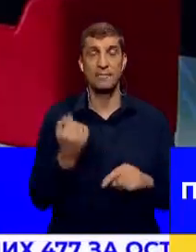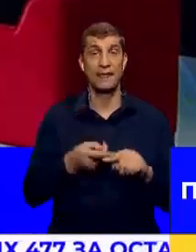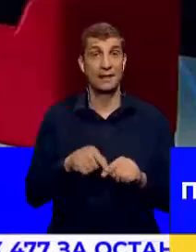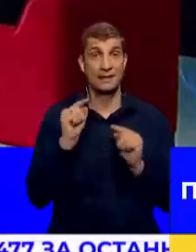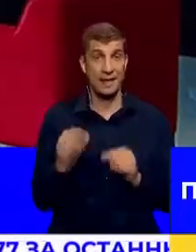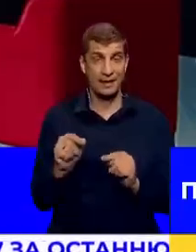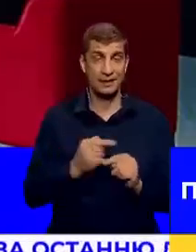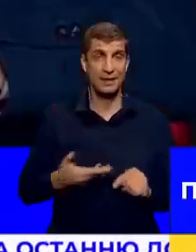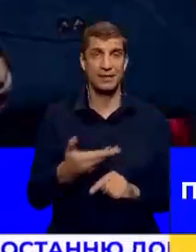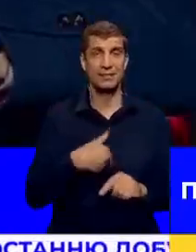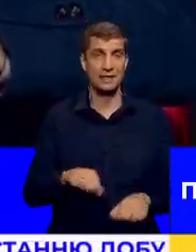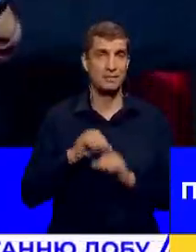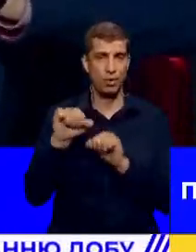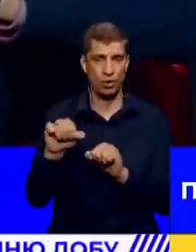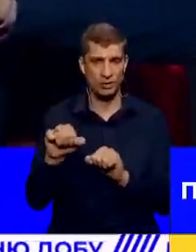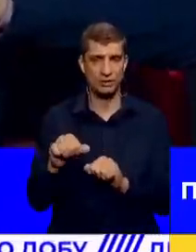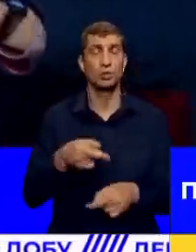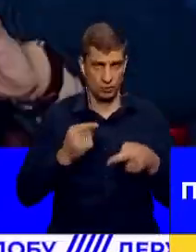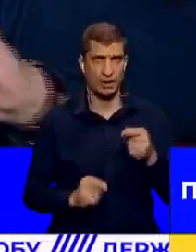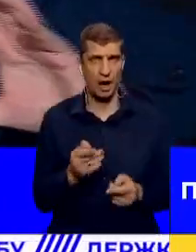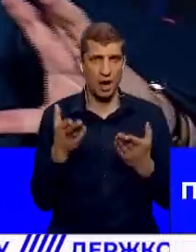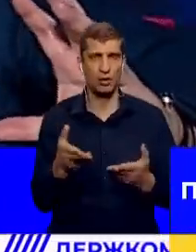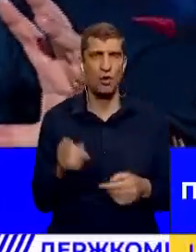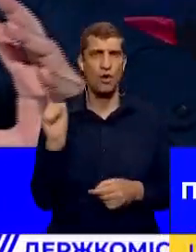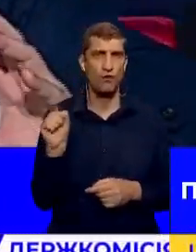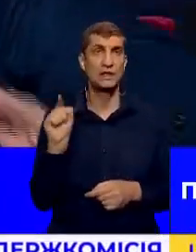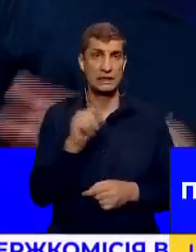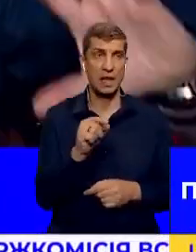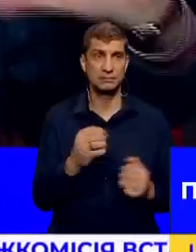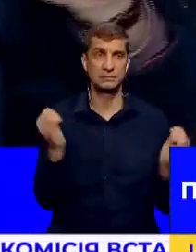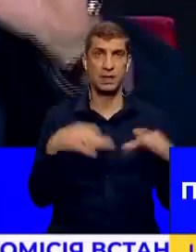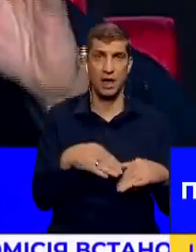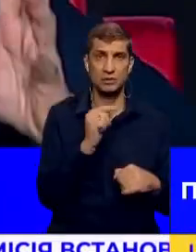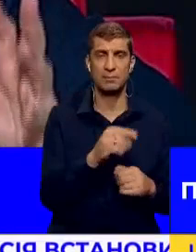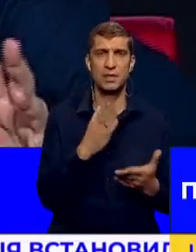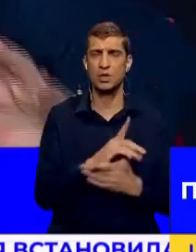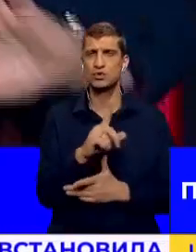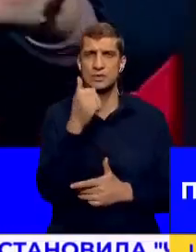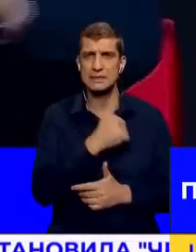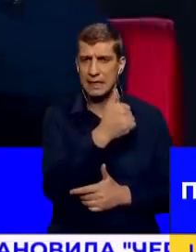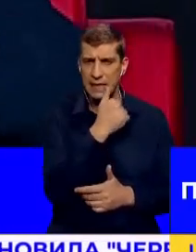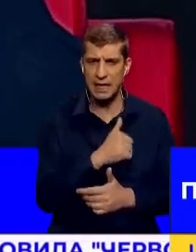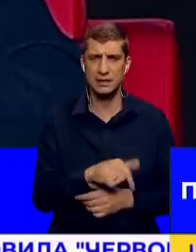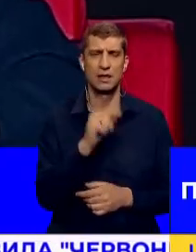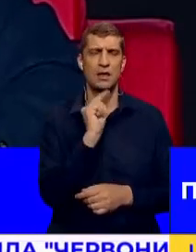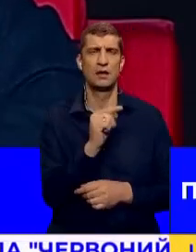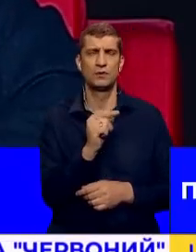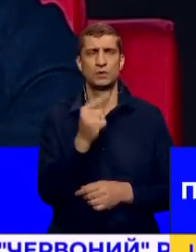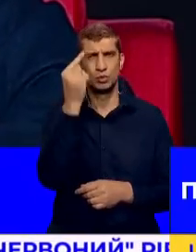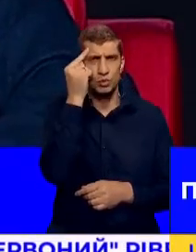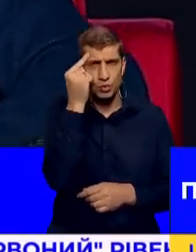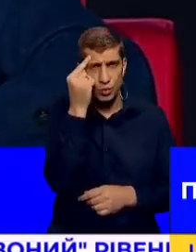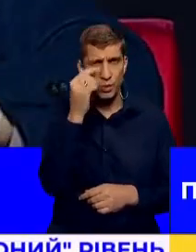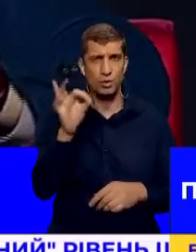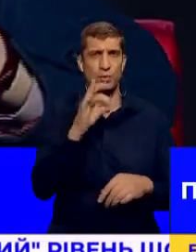який нас боронить. Ну реально, ну вони там збираються, там є щось секретне, вони думають